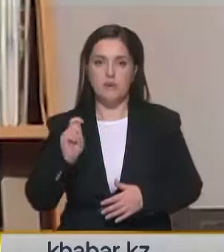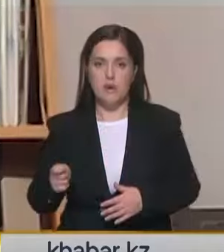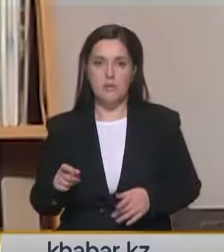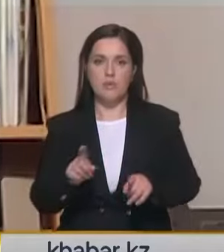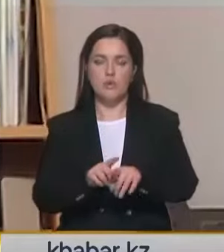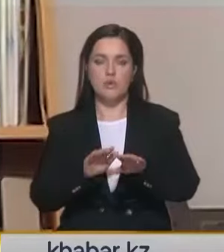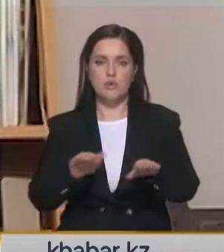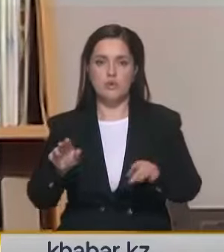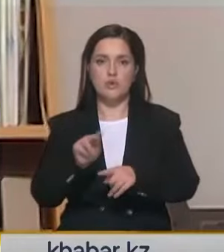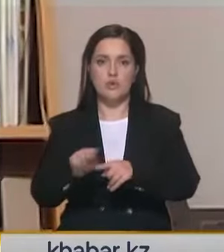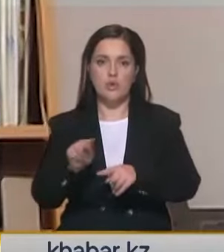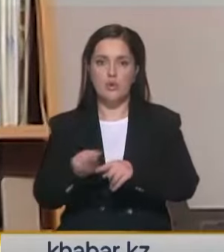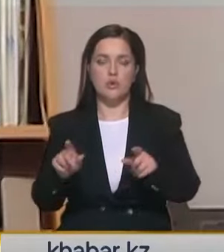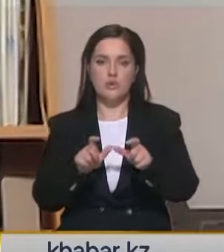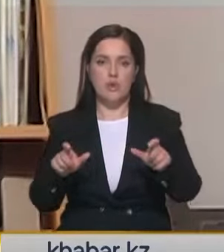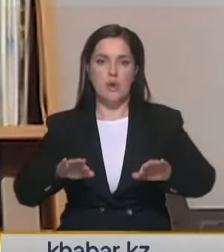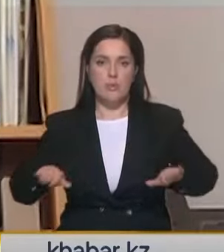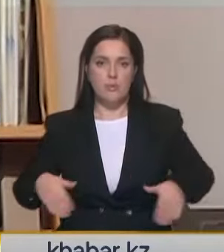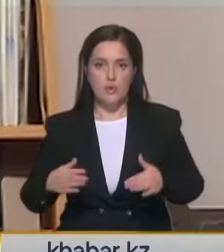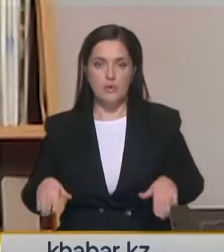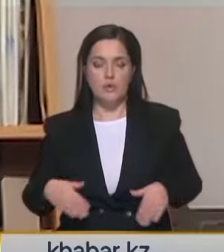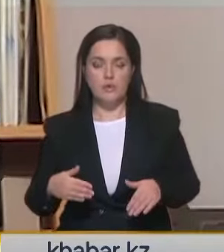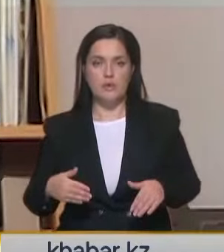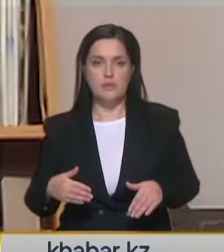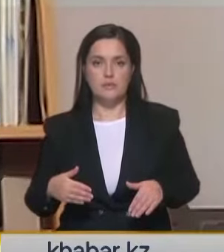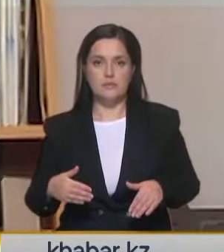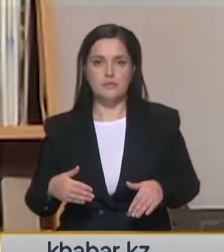дошкольное образование, отсутствие, точнее, дошкольного образования, это